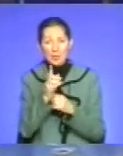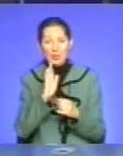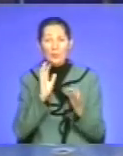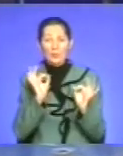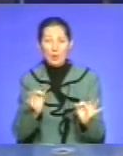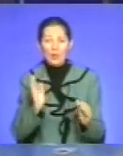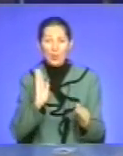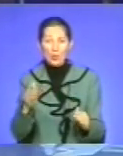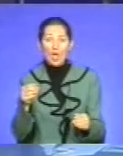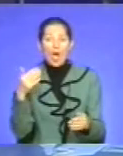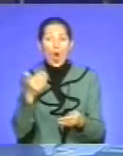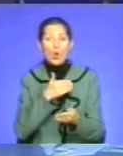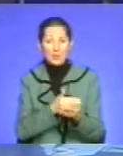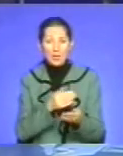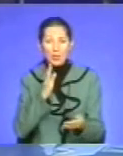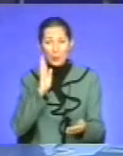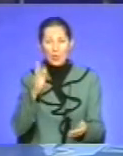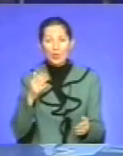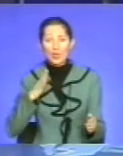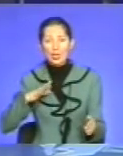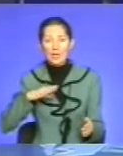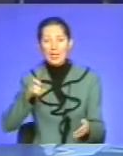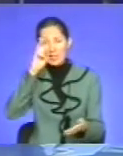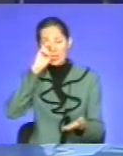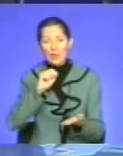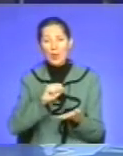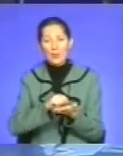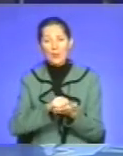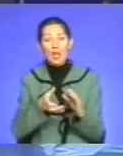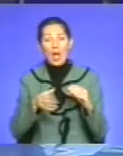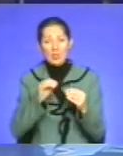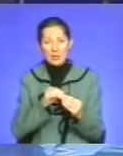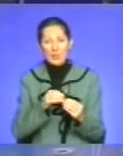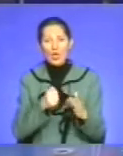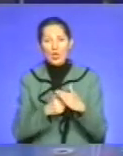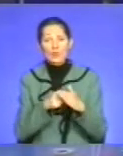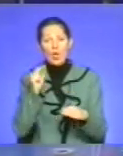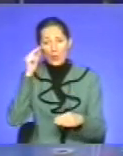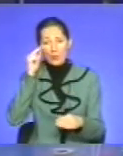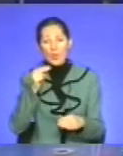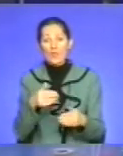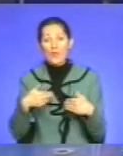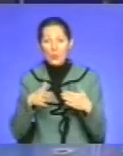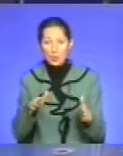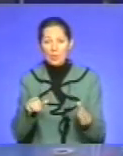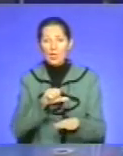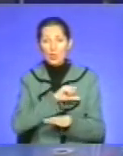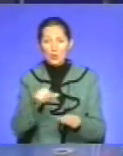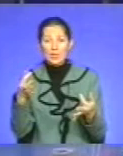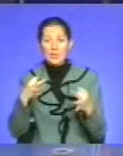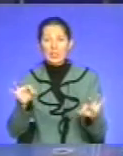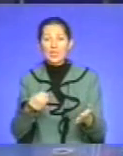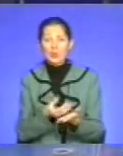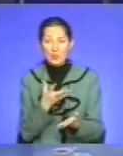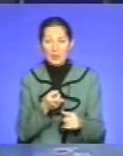стане останнім. Попереду їх чекатиме державна підсумкова атестація з основних предметів, випускний і зовнішнє незалежне оцінювання.